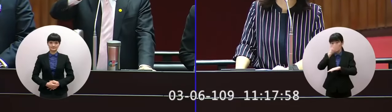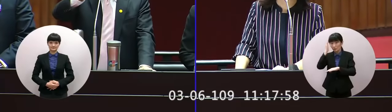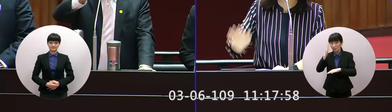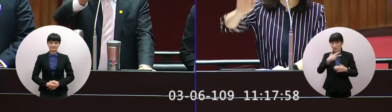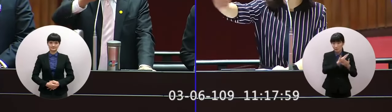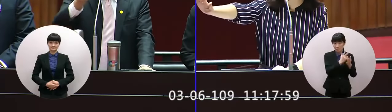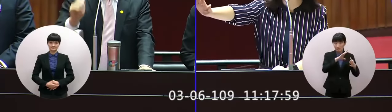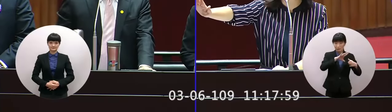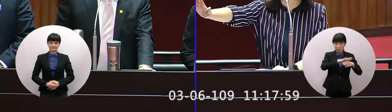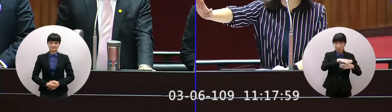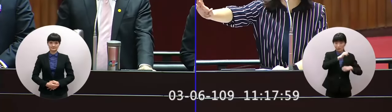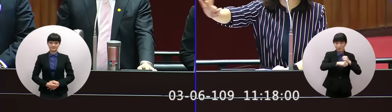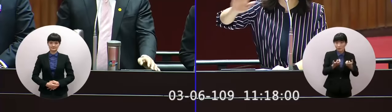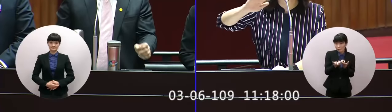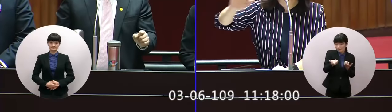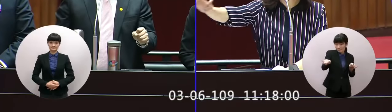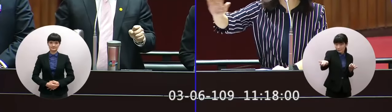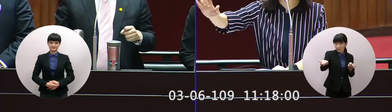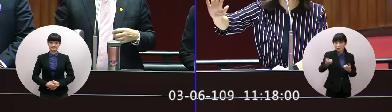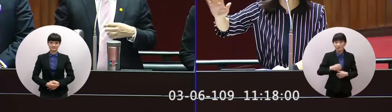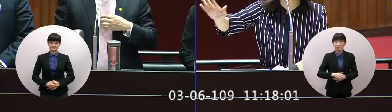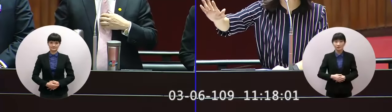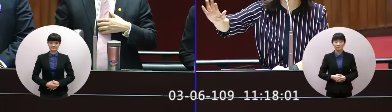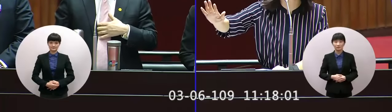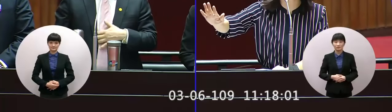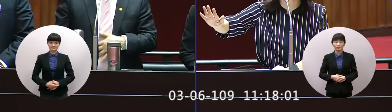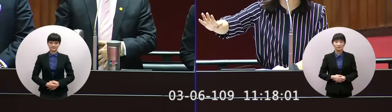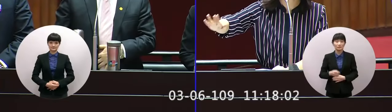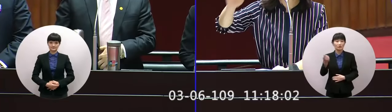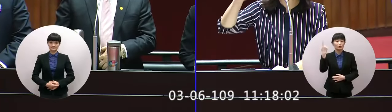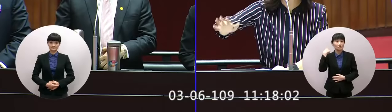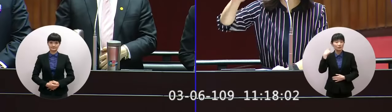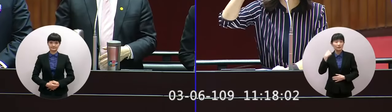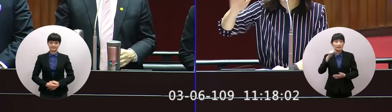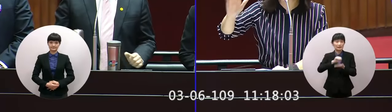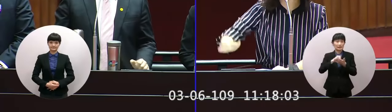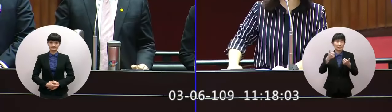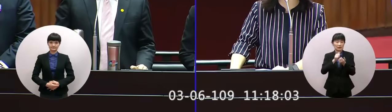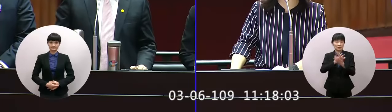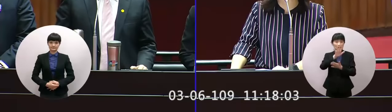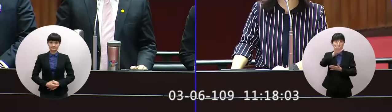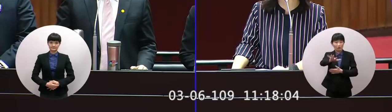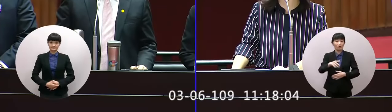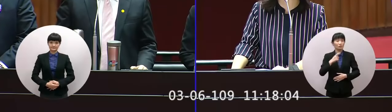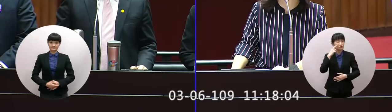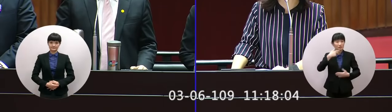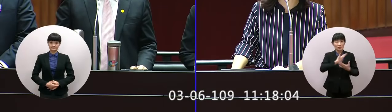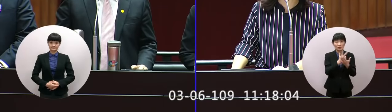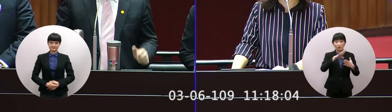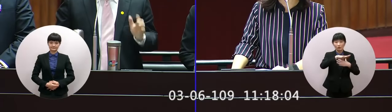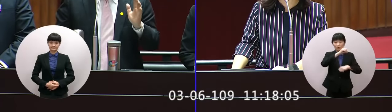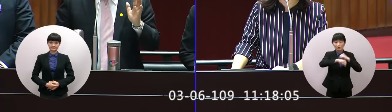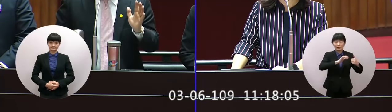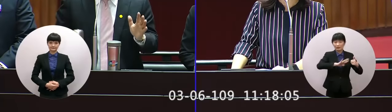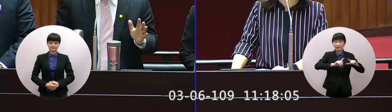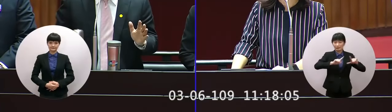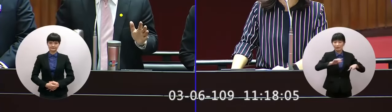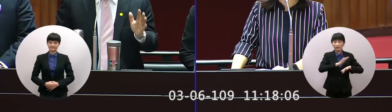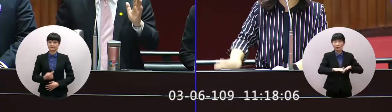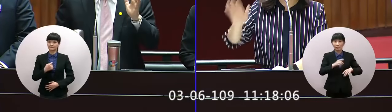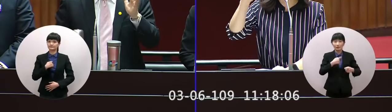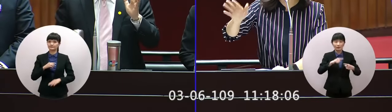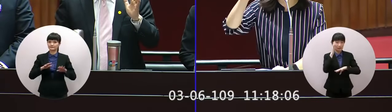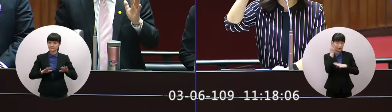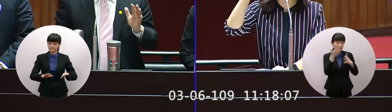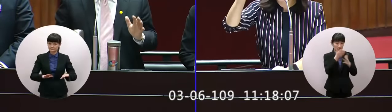没有问题？艺文的振兴，尤其昨天发生这样的事情之后，艺文很需要振兴啊。 我这一次